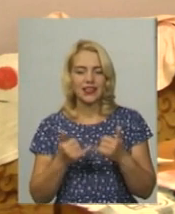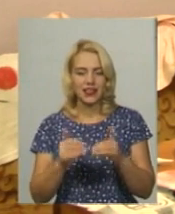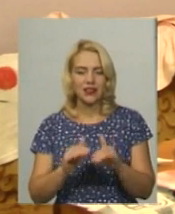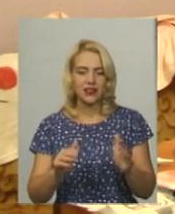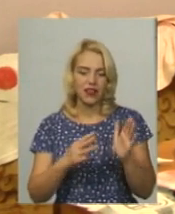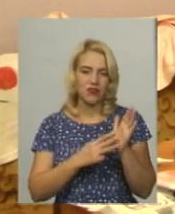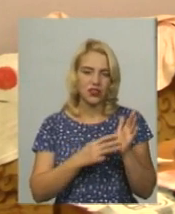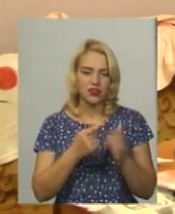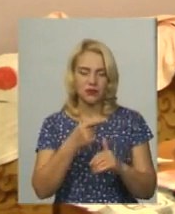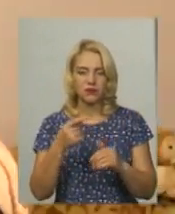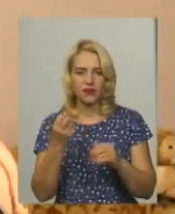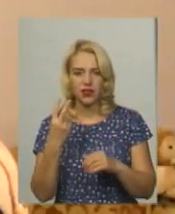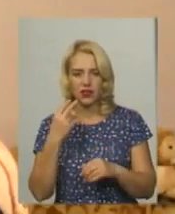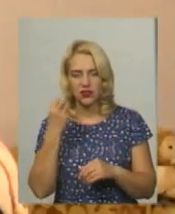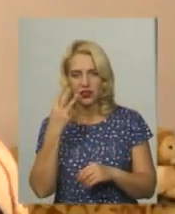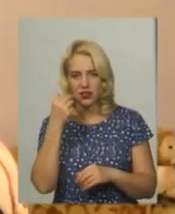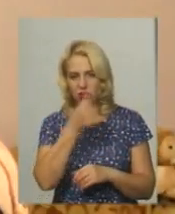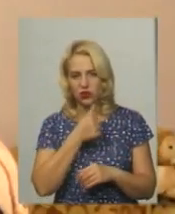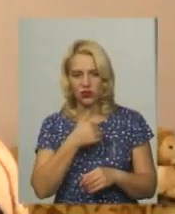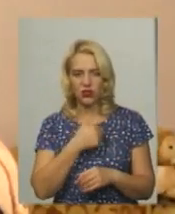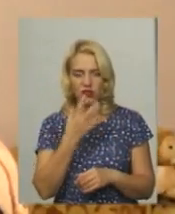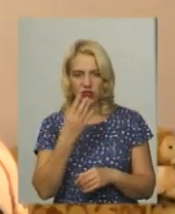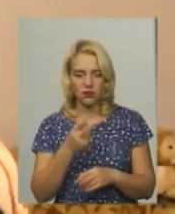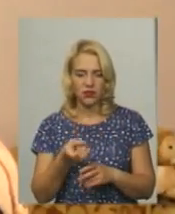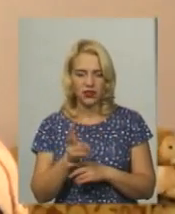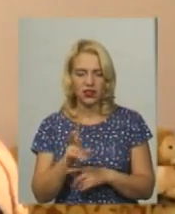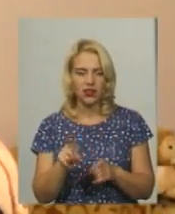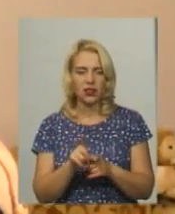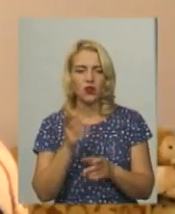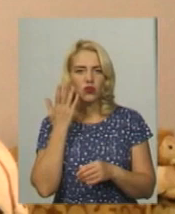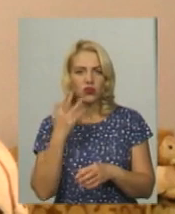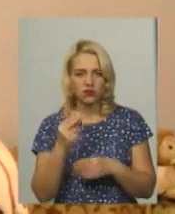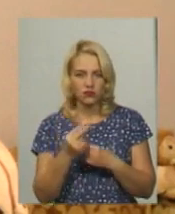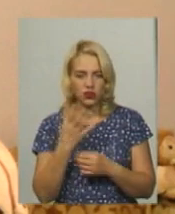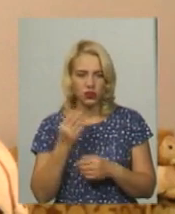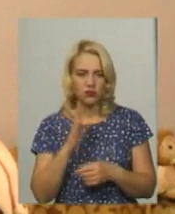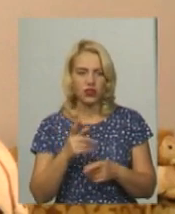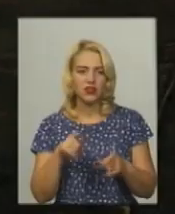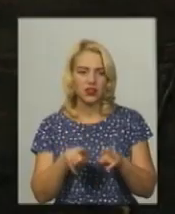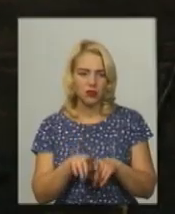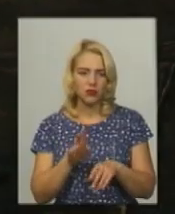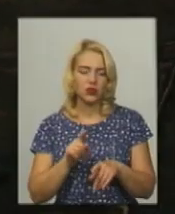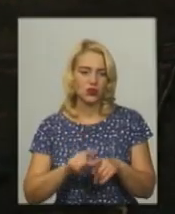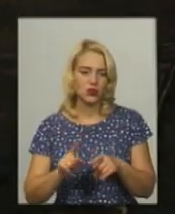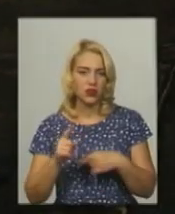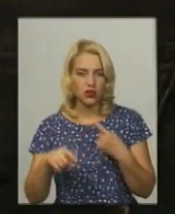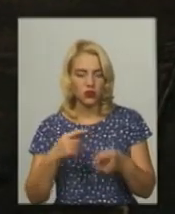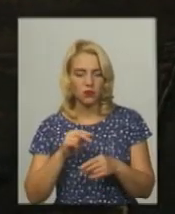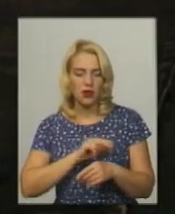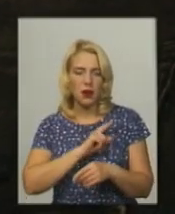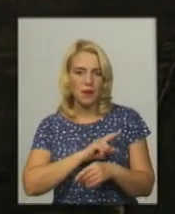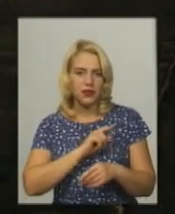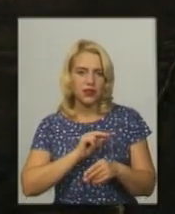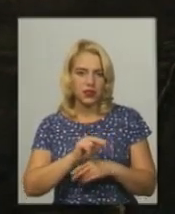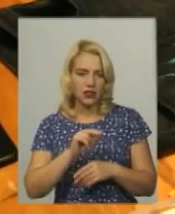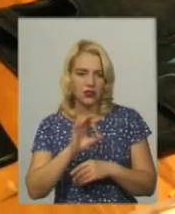до 12-13 років. Хотіли ще прийти на таке, вони запитували, коли таке буде, а таке буде скоро вже. Наступний майстер-клас Ольга